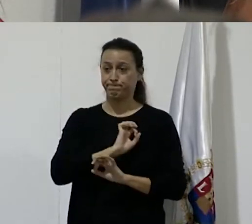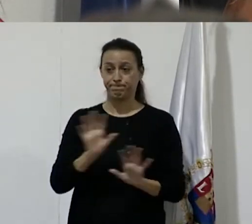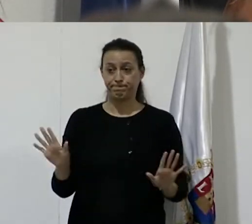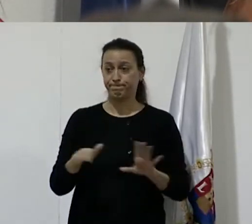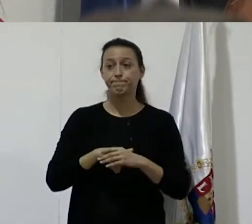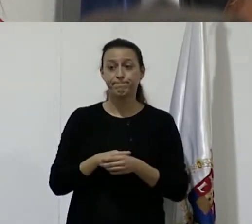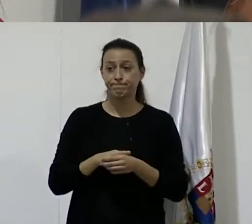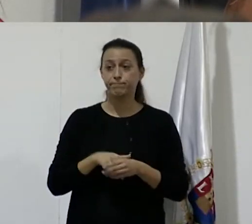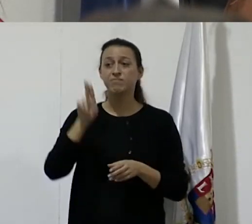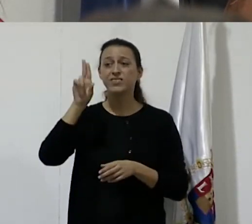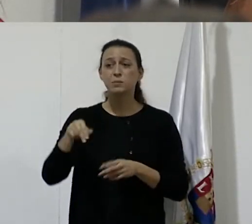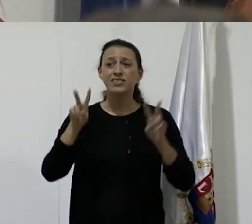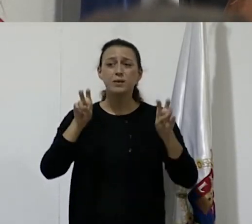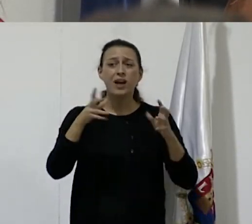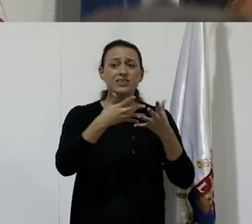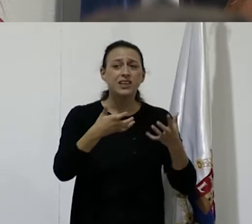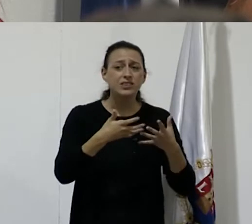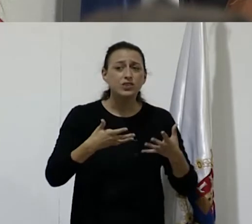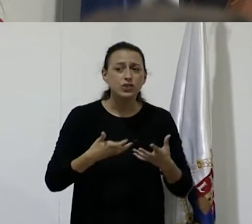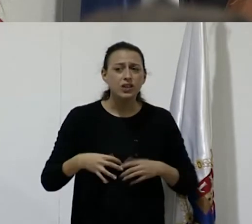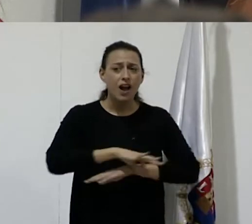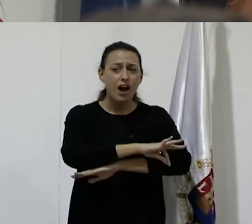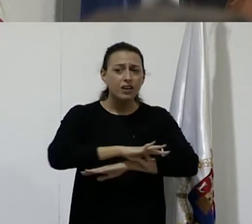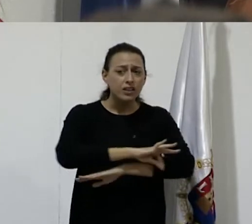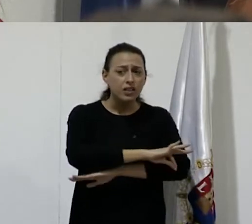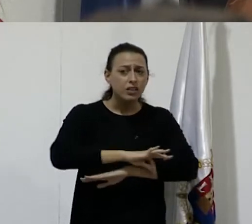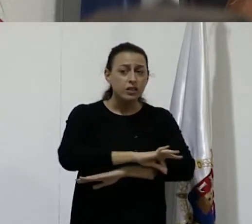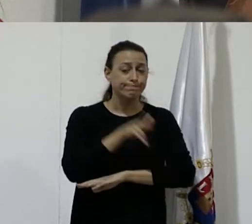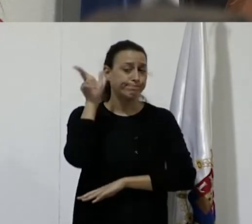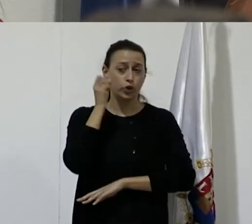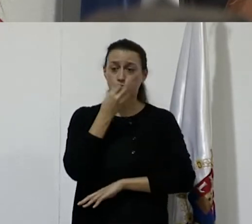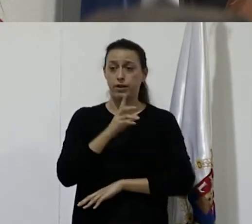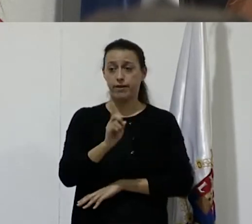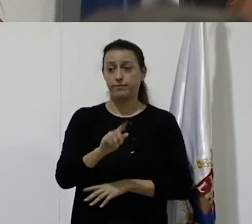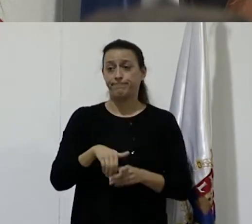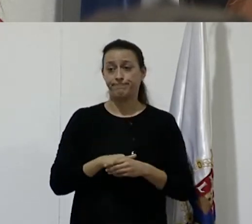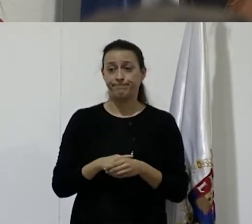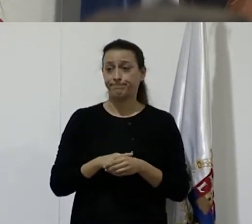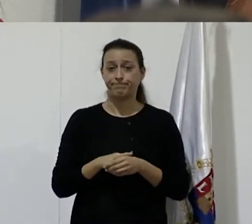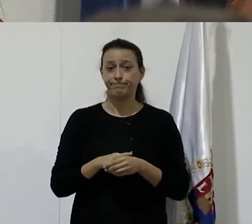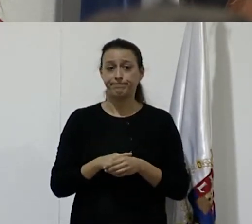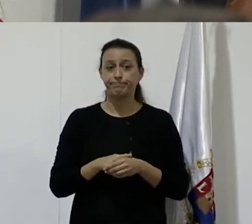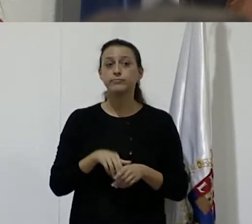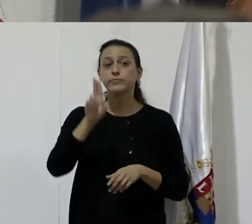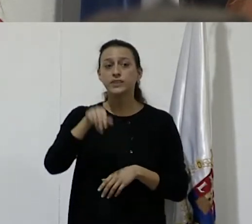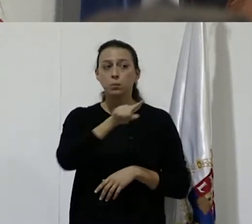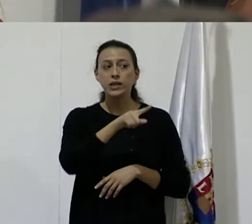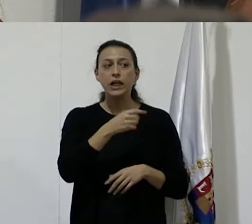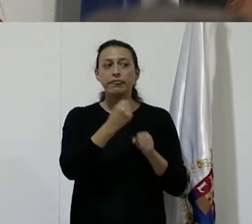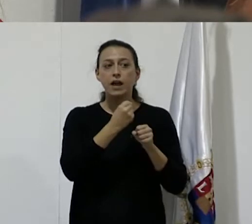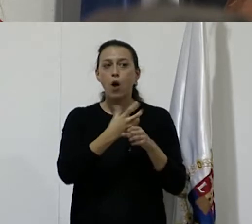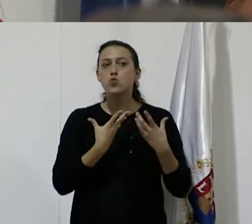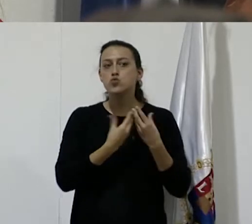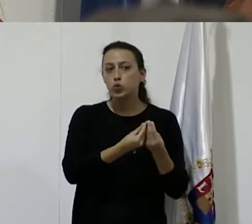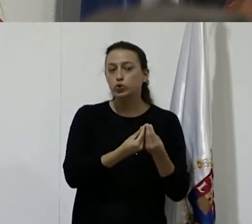textos d'arquitectura amb el seu amic de l'ànima, Emilio Jiménez, i les seues col·laboracions amb altres professionals amb qui